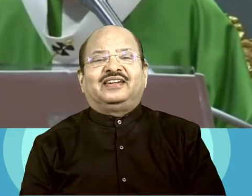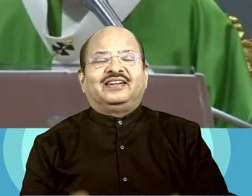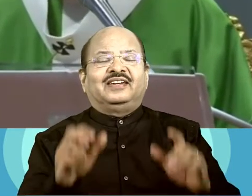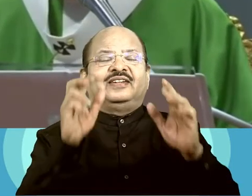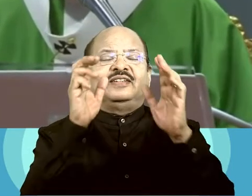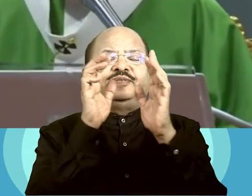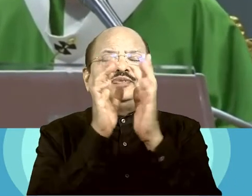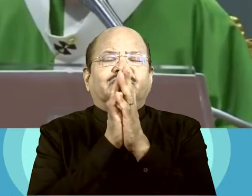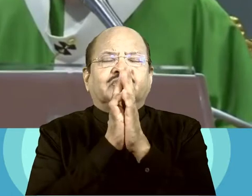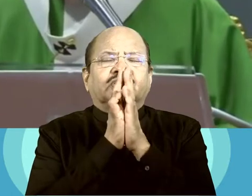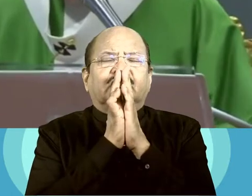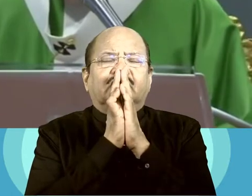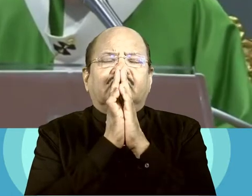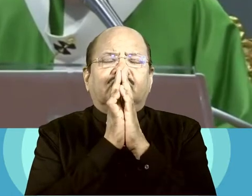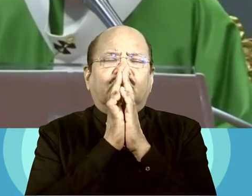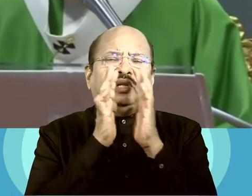ലോർഡ്.